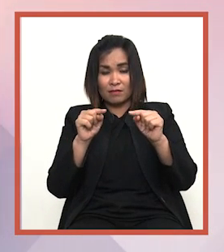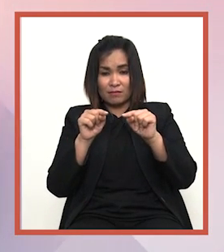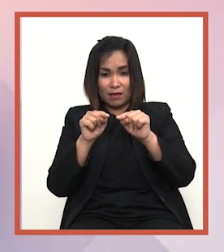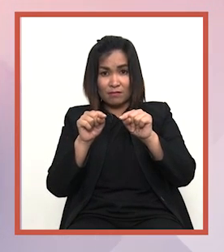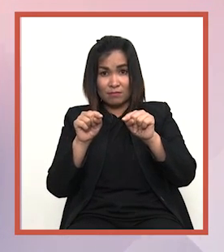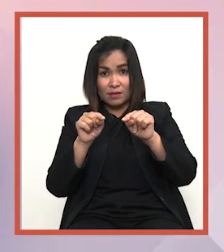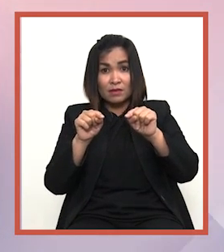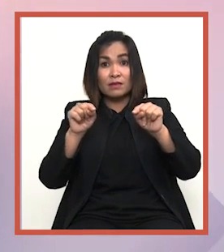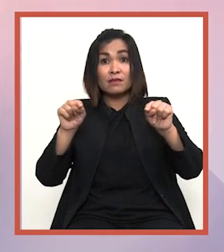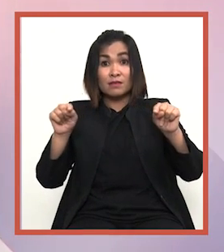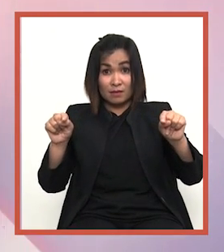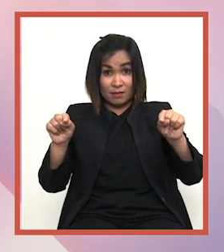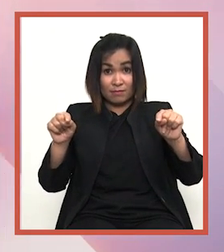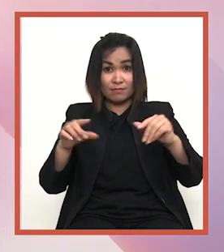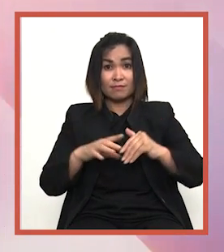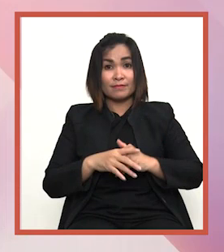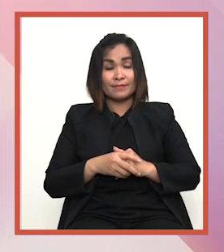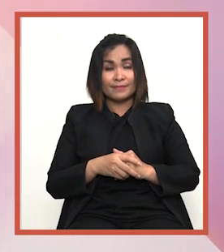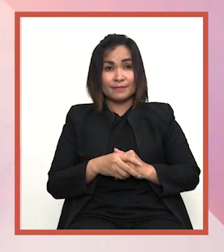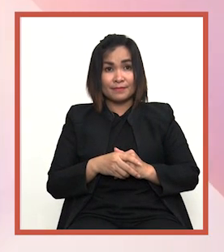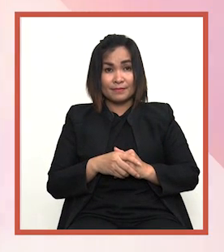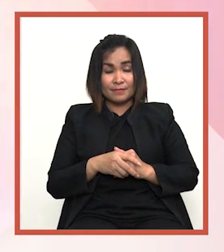ที่ออกจากวงกลมในแนวนอนให้ยาวขึ้น